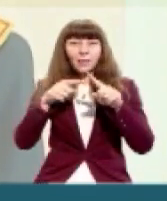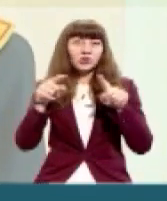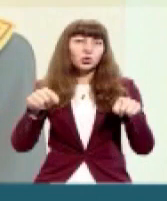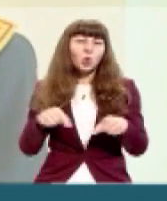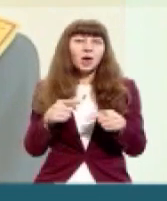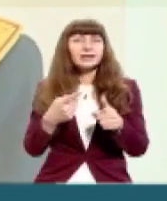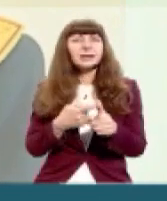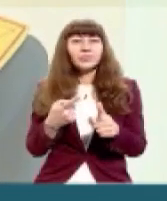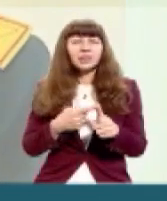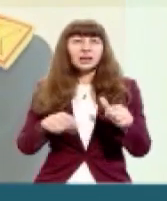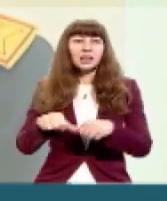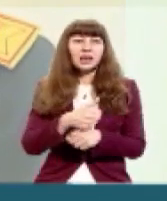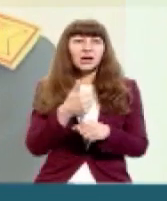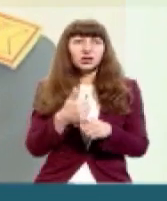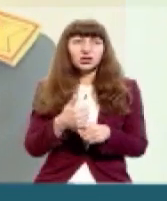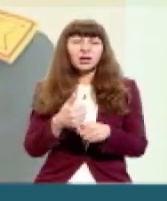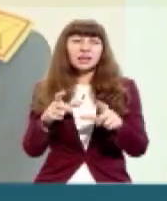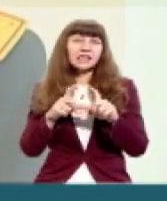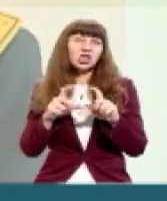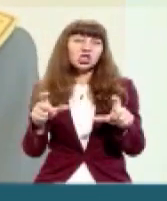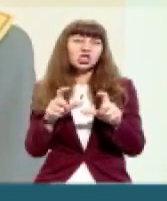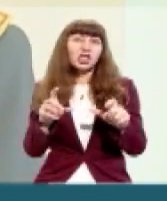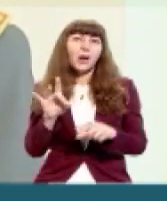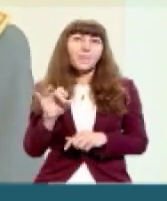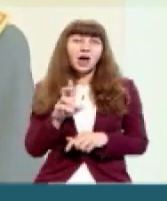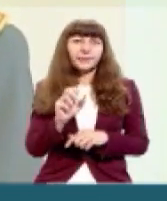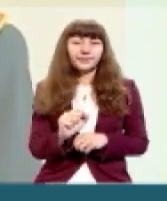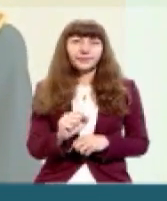от имени начальника генерального штаба